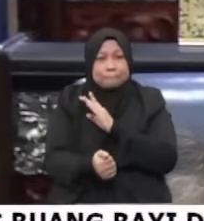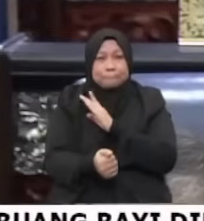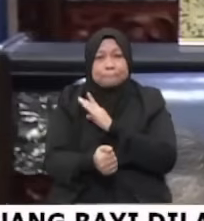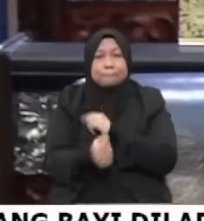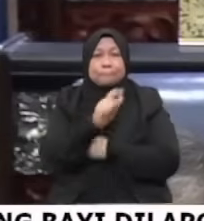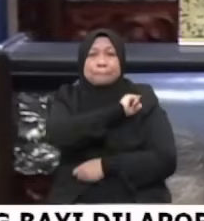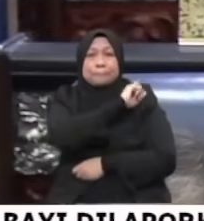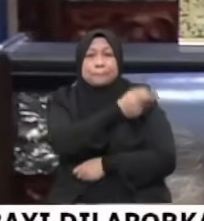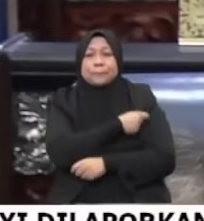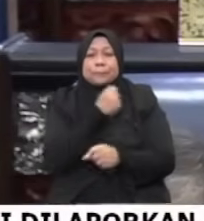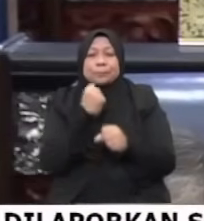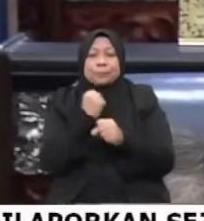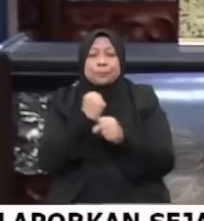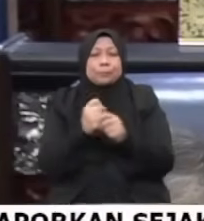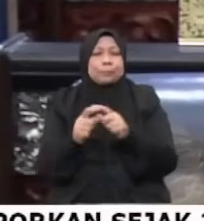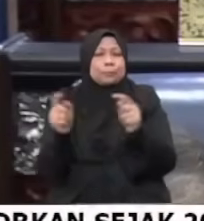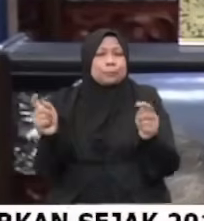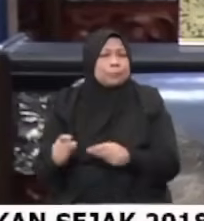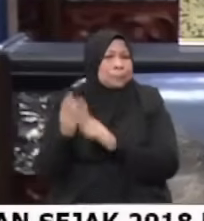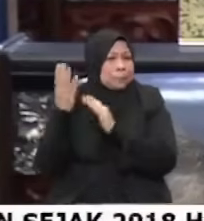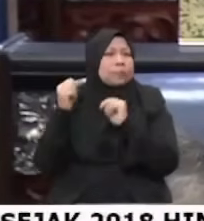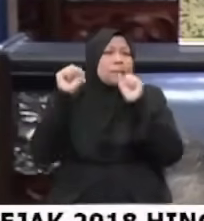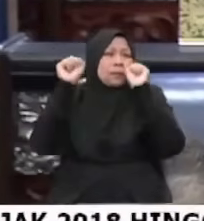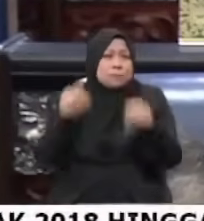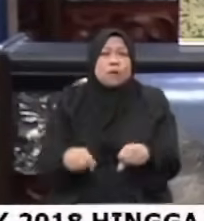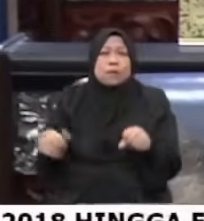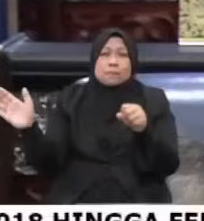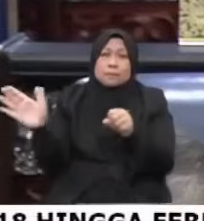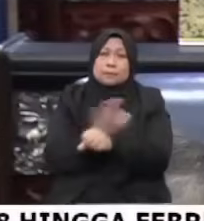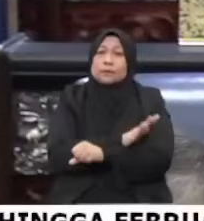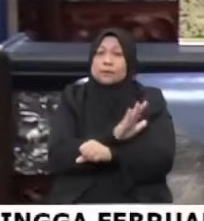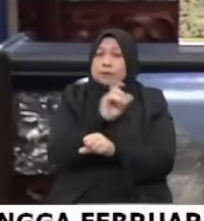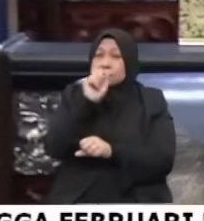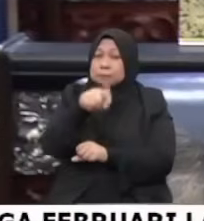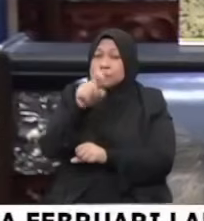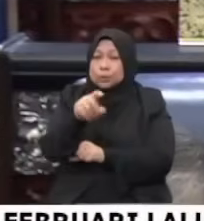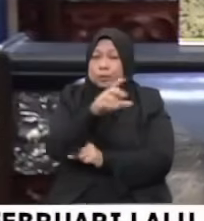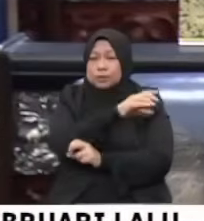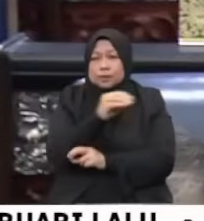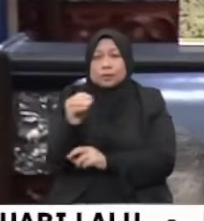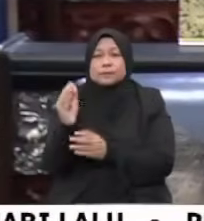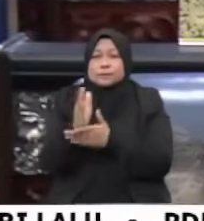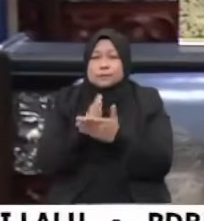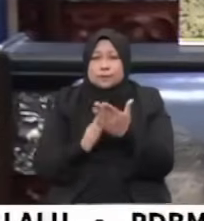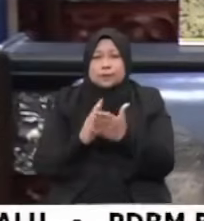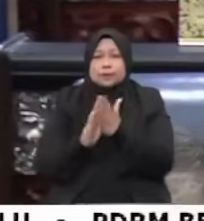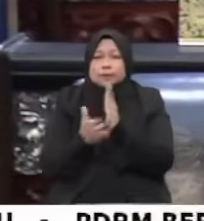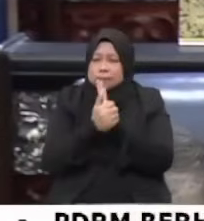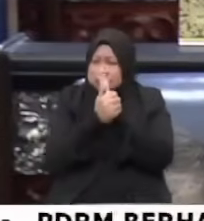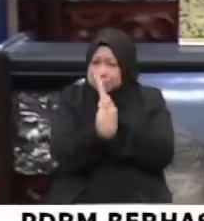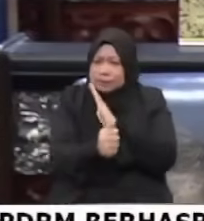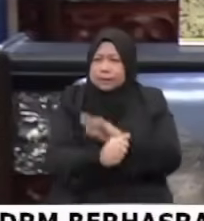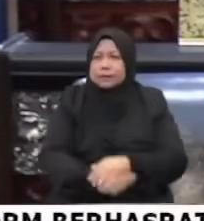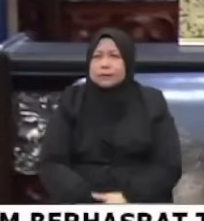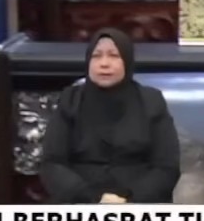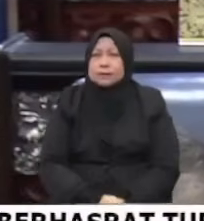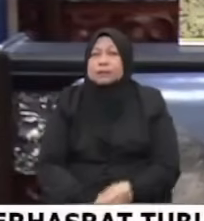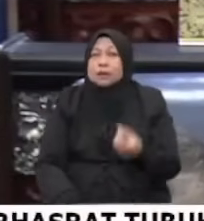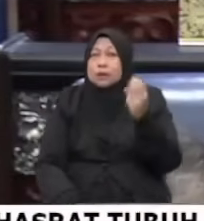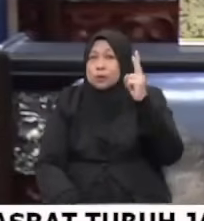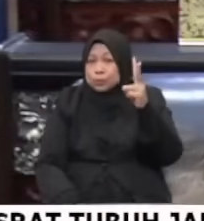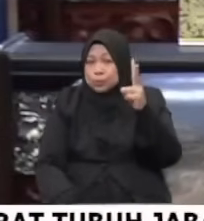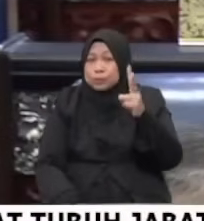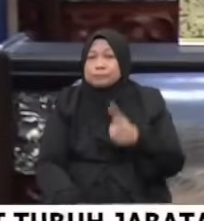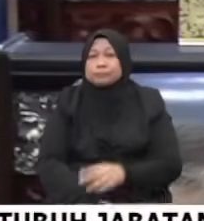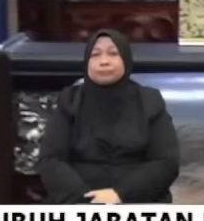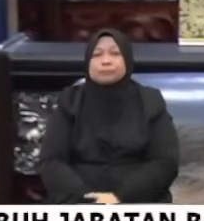tenaga kerja setempat agar mereka boleh memenuhi keperluan sektor berkemahiran soalan kedua